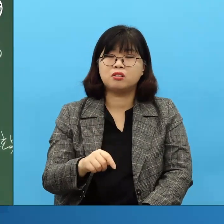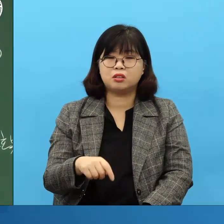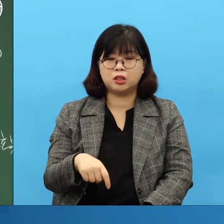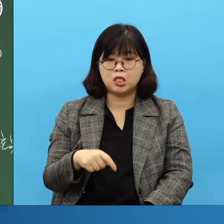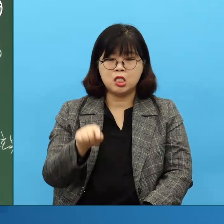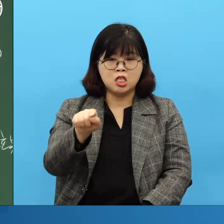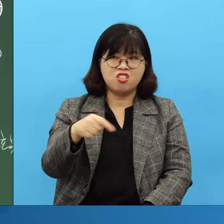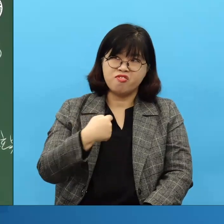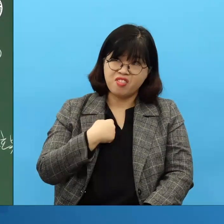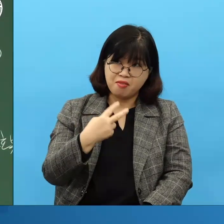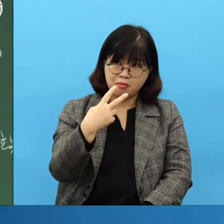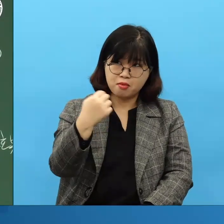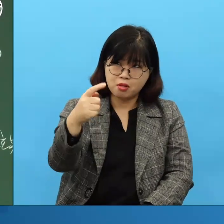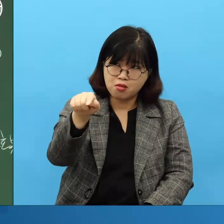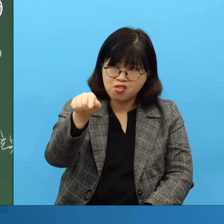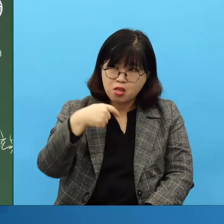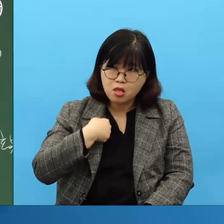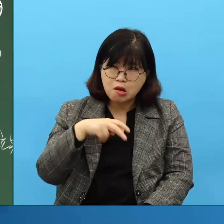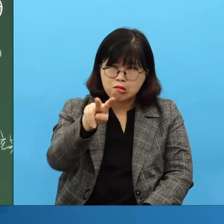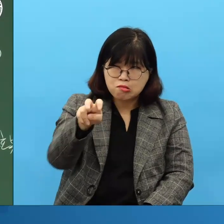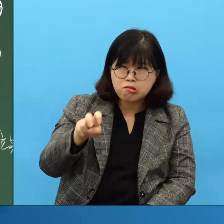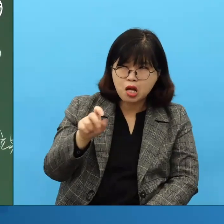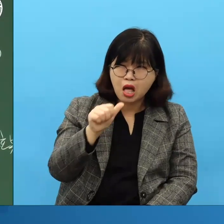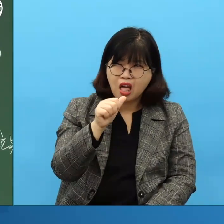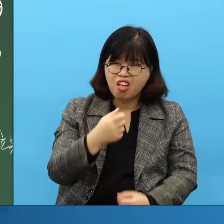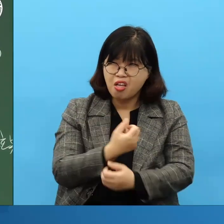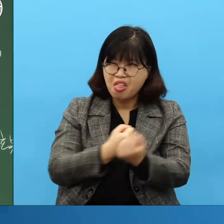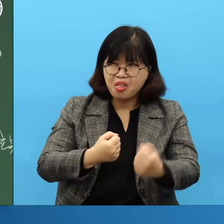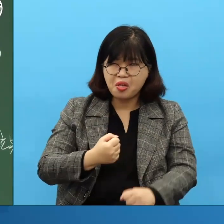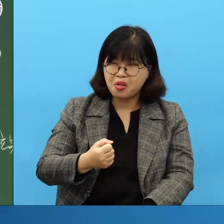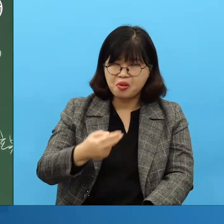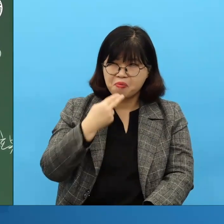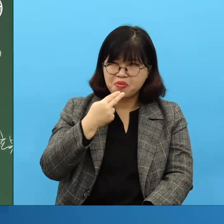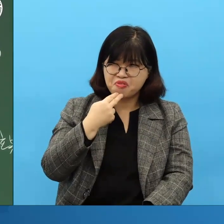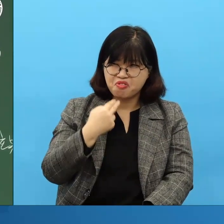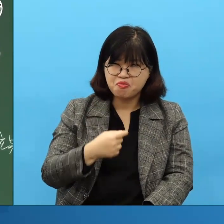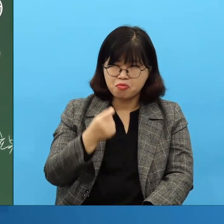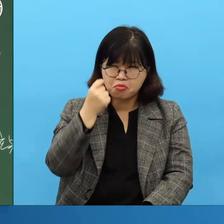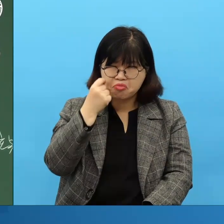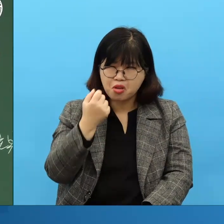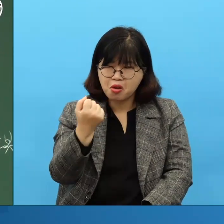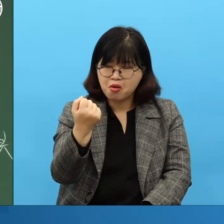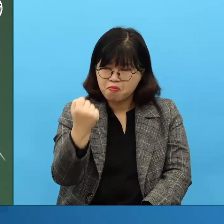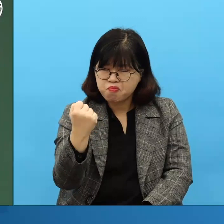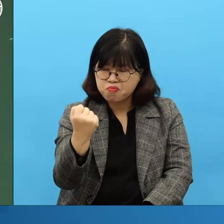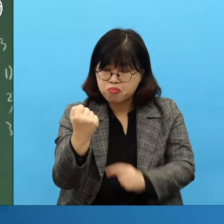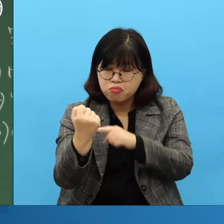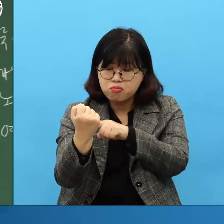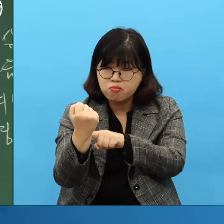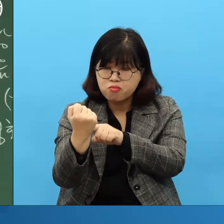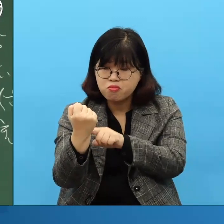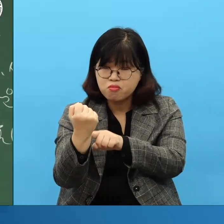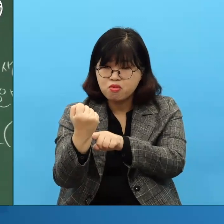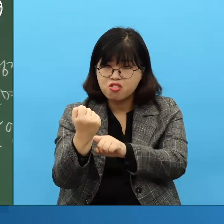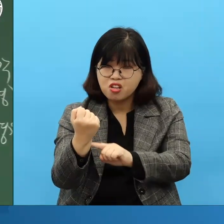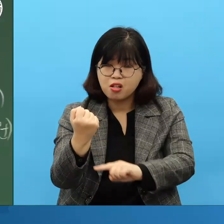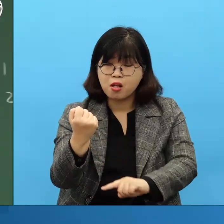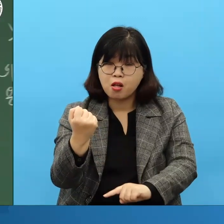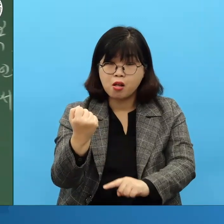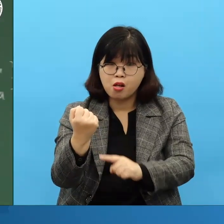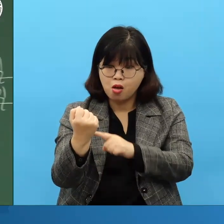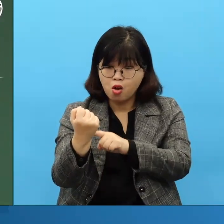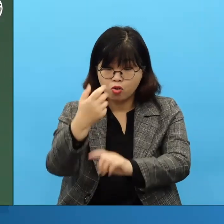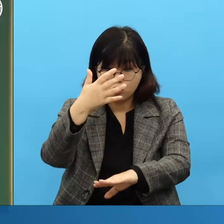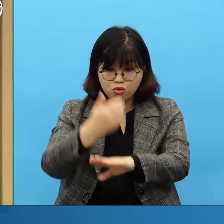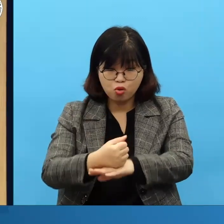손해예요. Many people think that if you forgive somebody, they're the ones benefiting from that. But rather, if you don't forgive them, you are the one at the loss. 그리고 오만한 자의 자리에